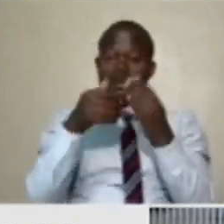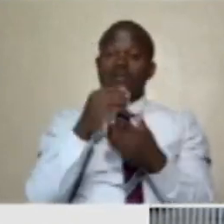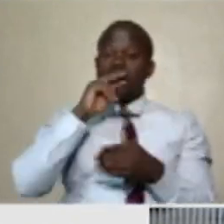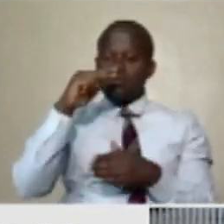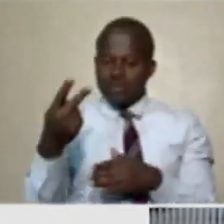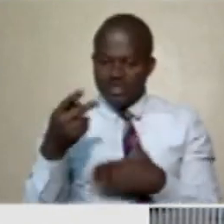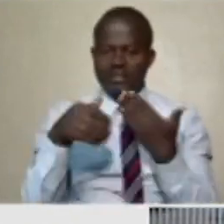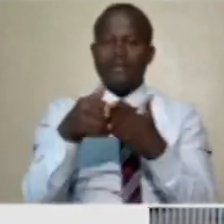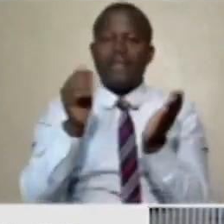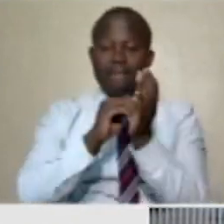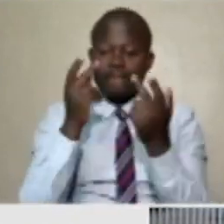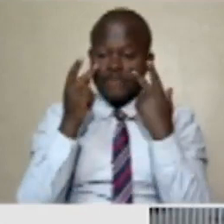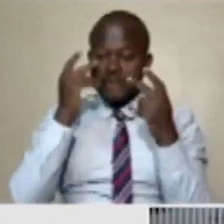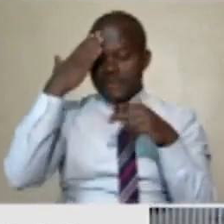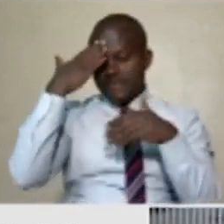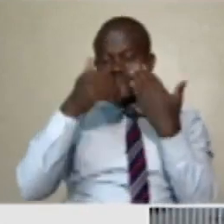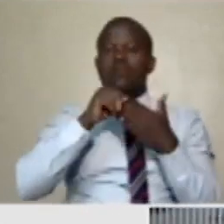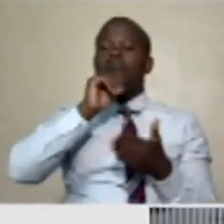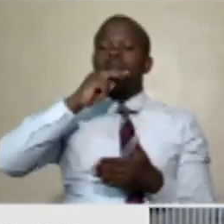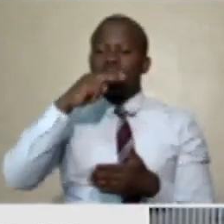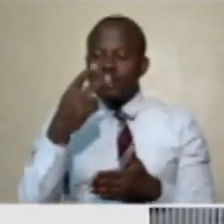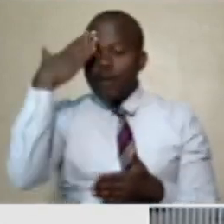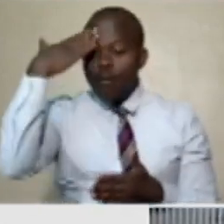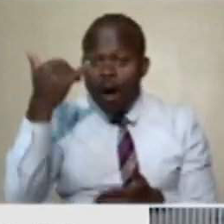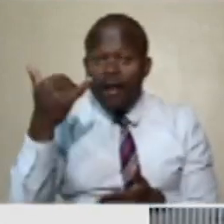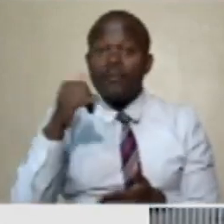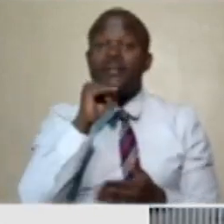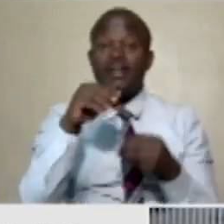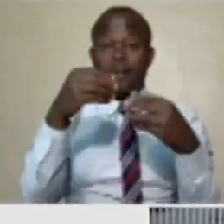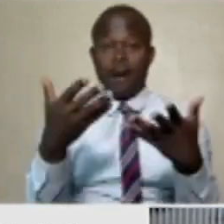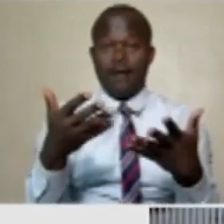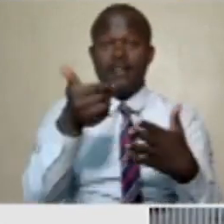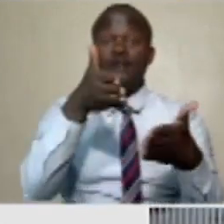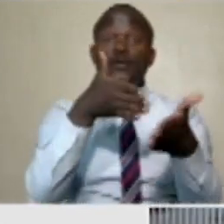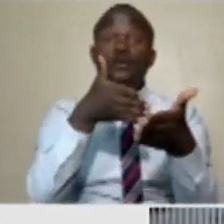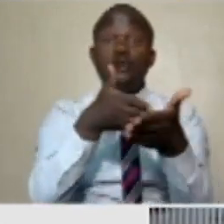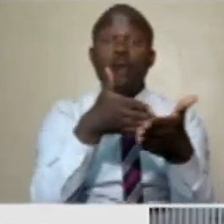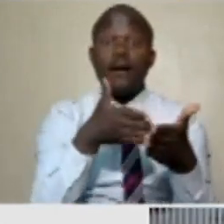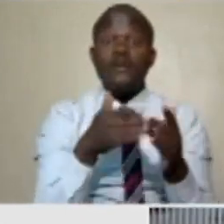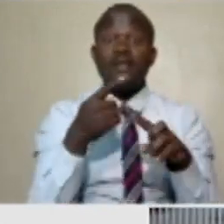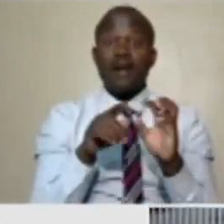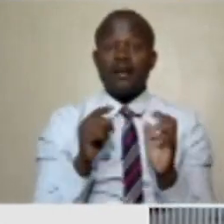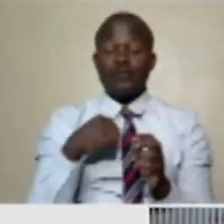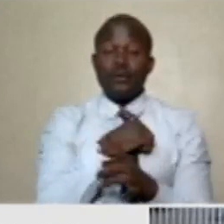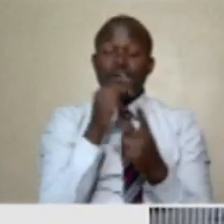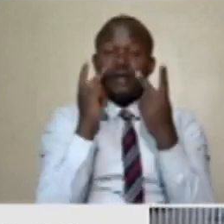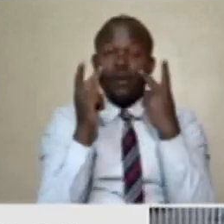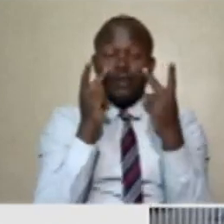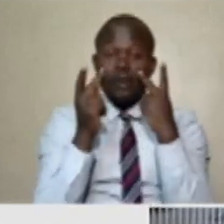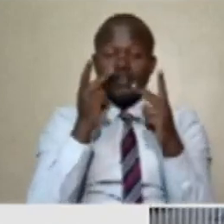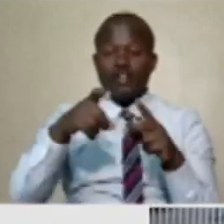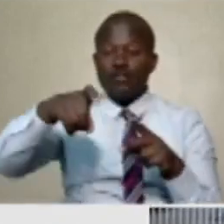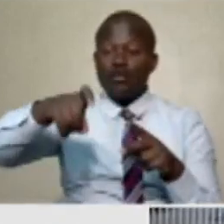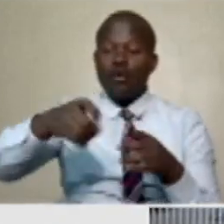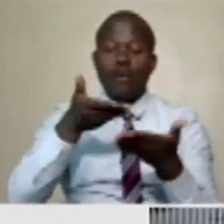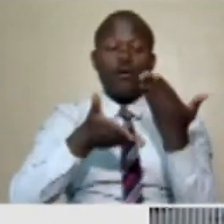bayasubije bayanayabonye kubera ikibo batayasubizwa. Icyo rero ni imbogamizi kandi koko twagihaye agaciro ku buryo